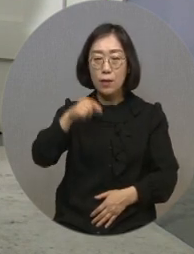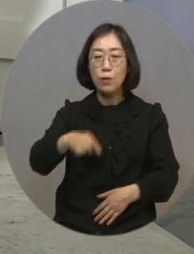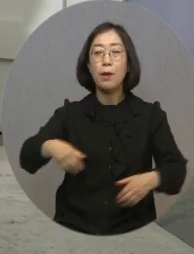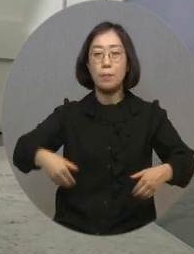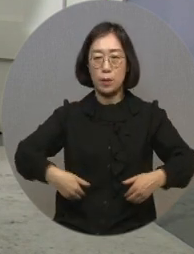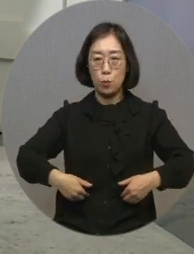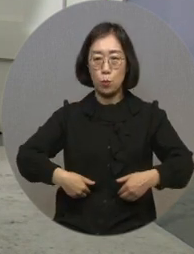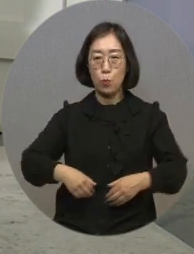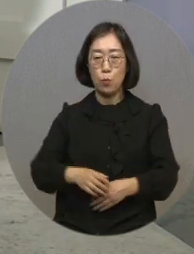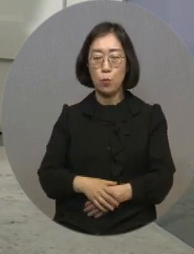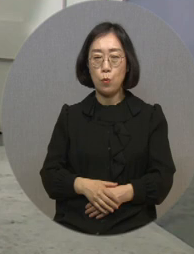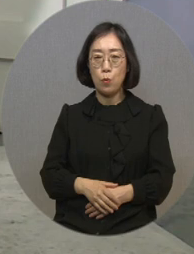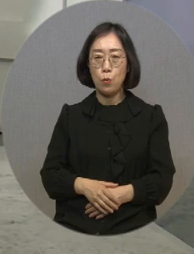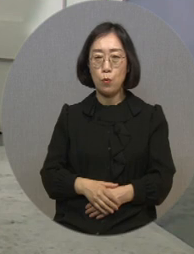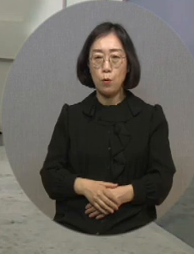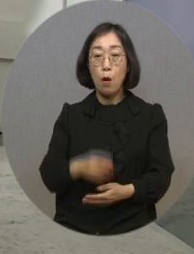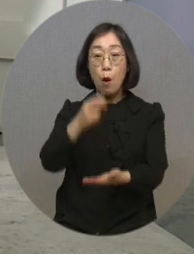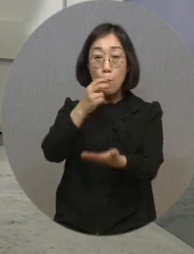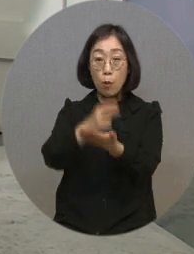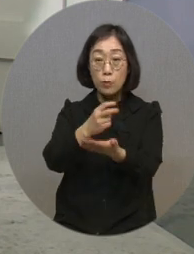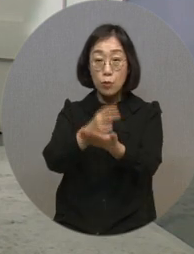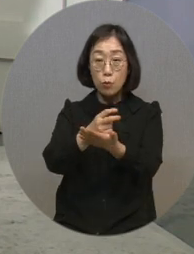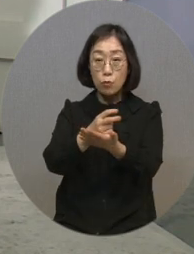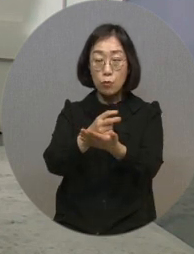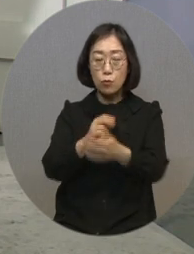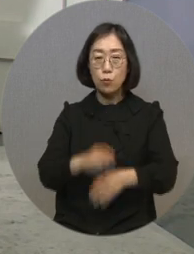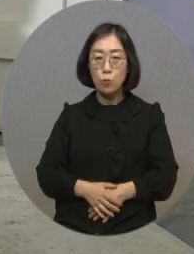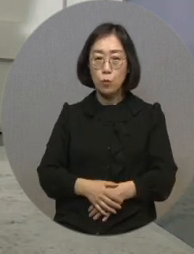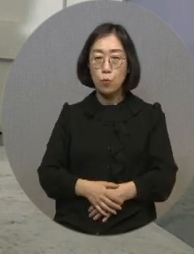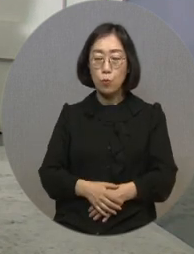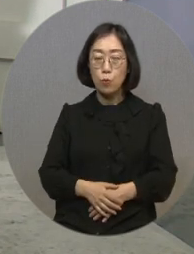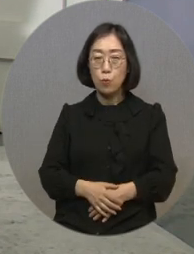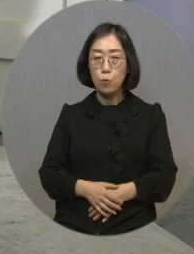필요한데 법적으로 입법적으로